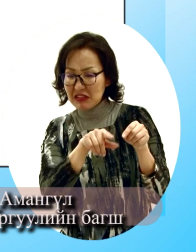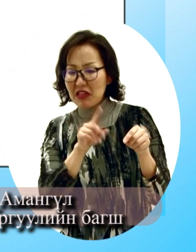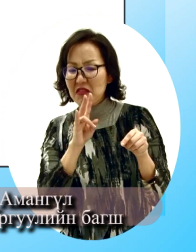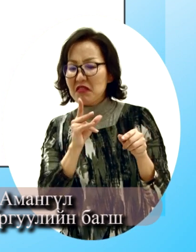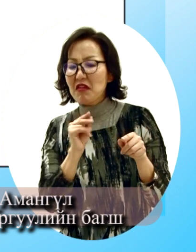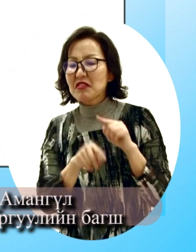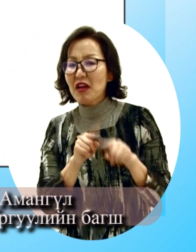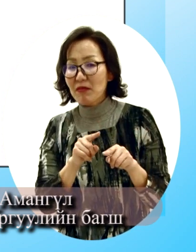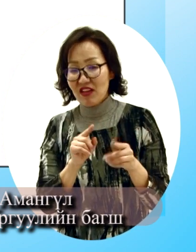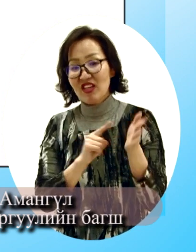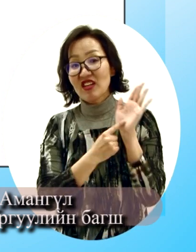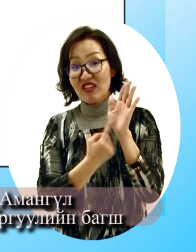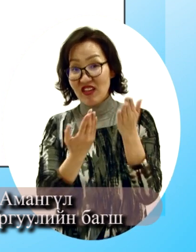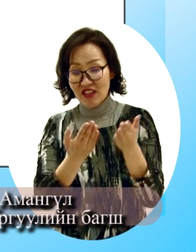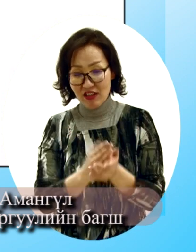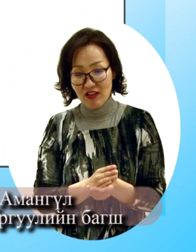8.